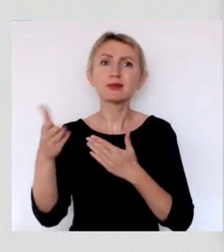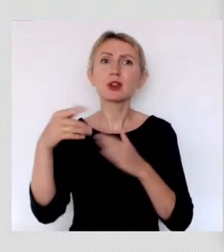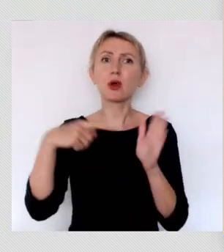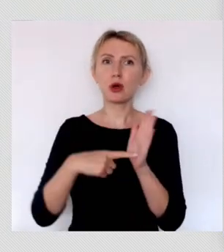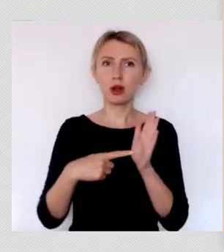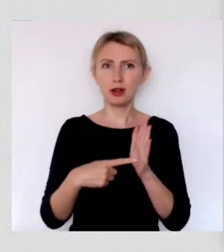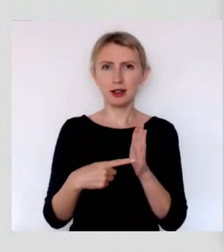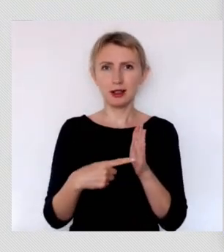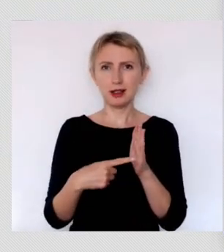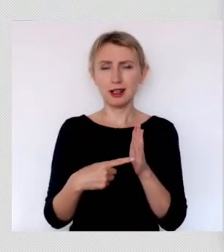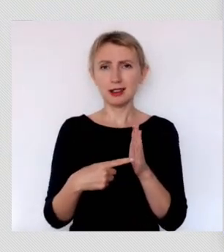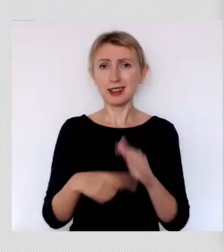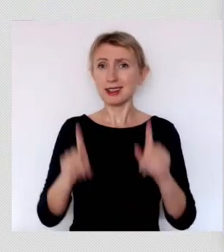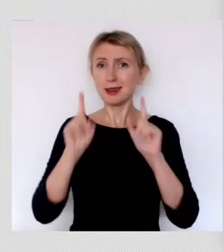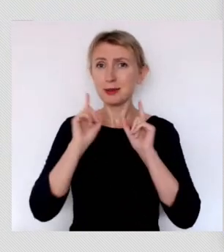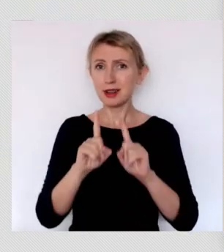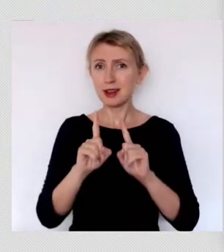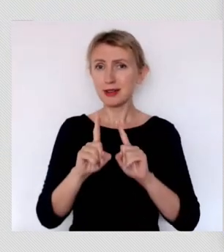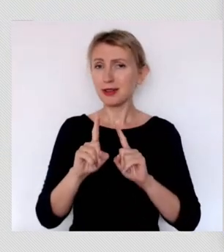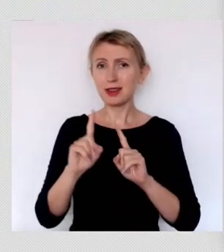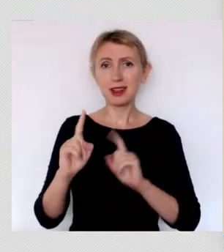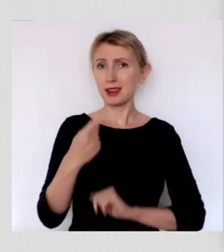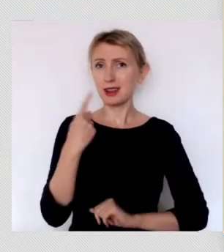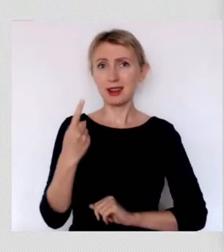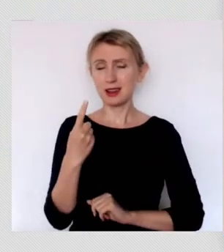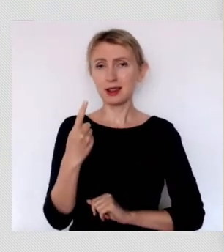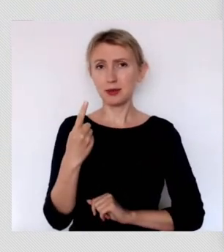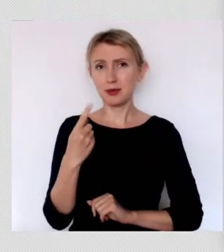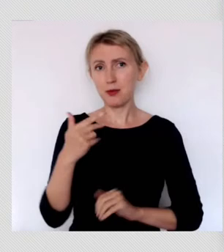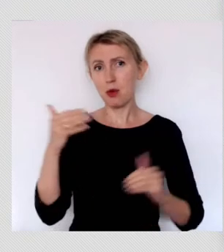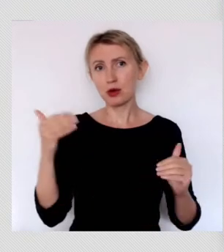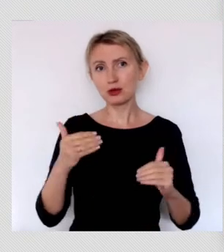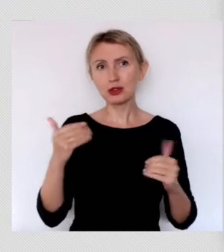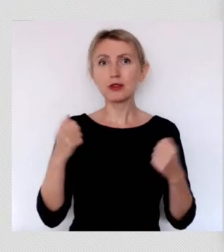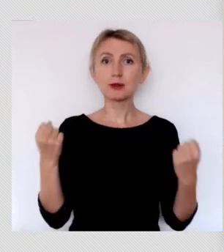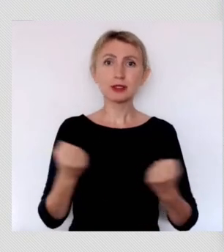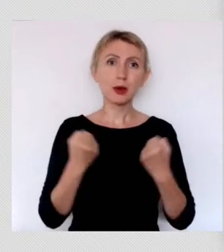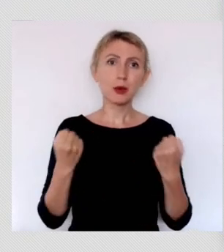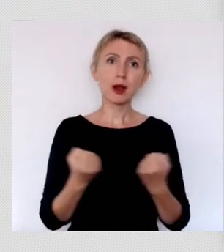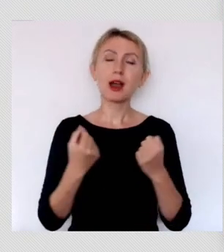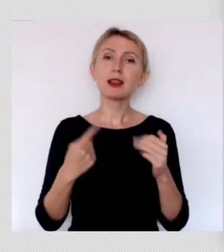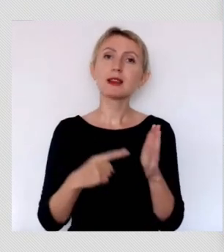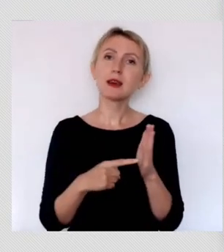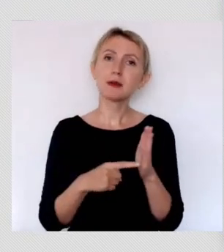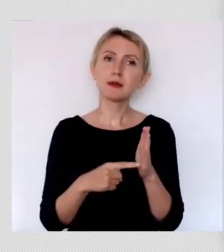tutaj tak naprawdę jedynym możliwym działaniem jest